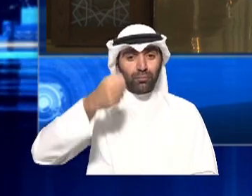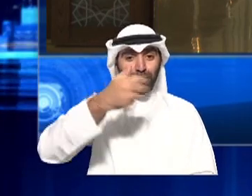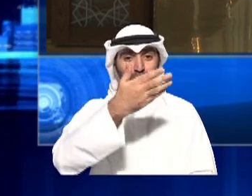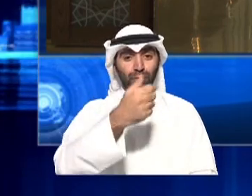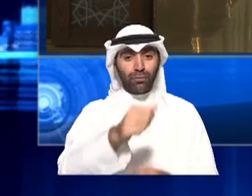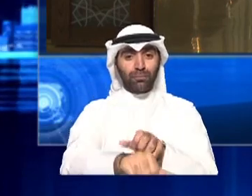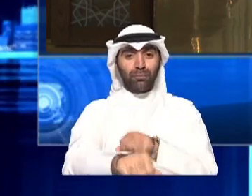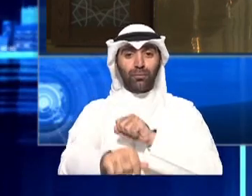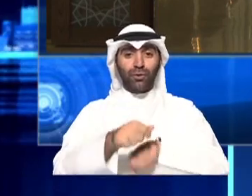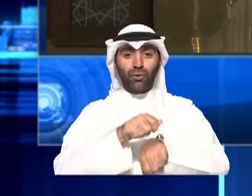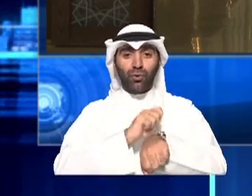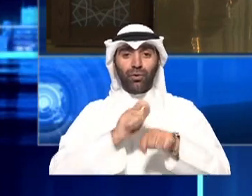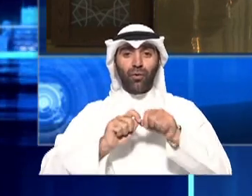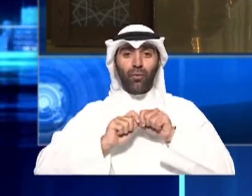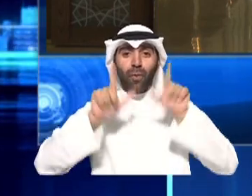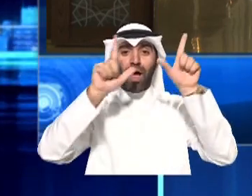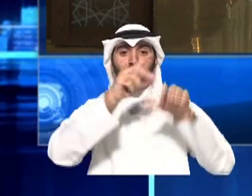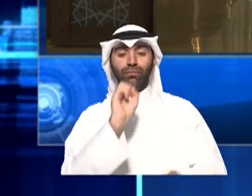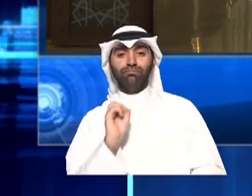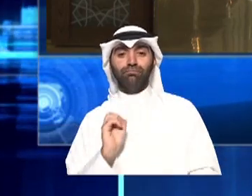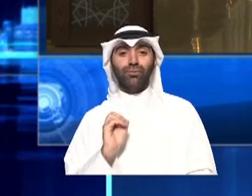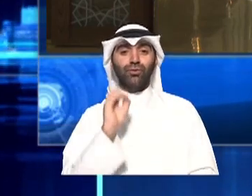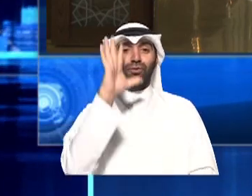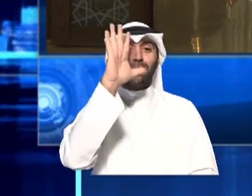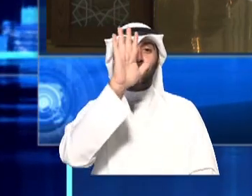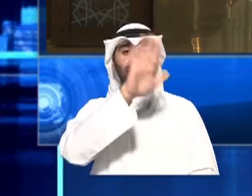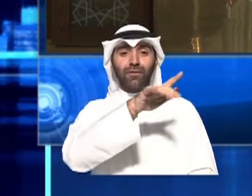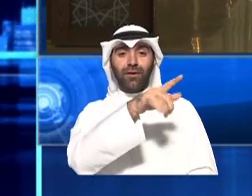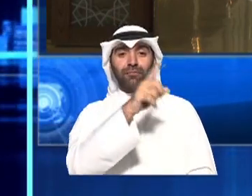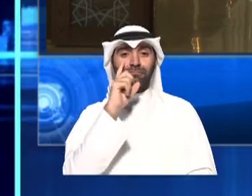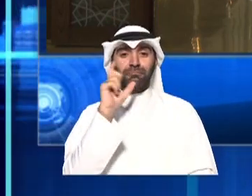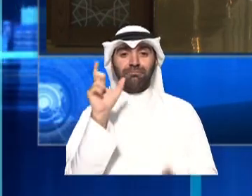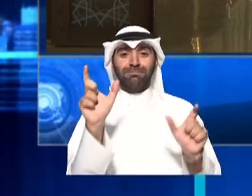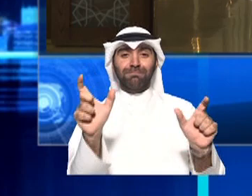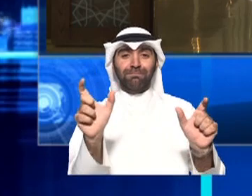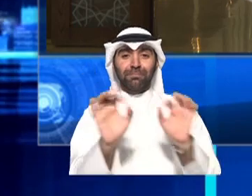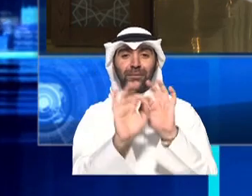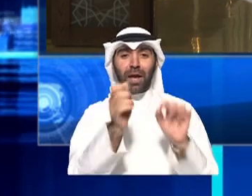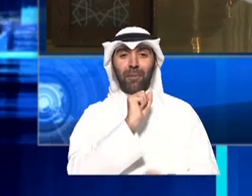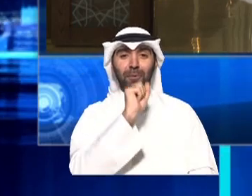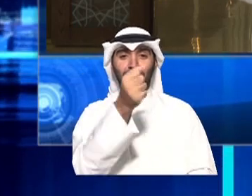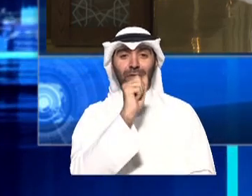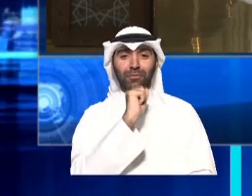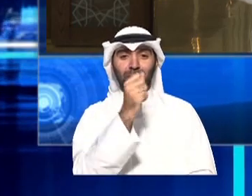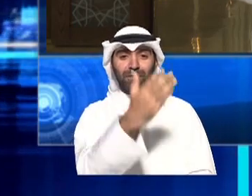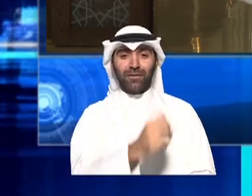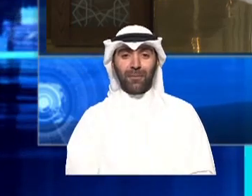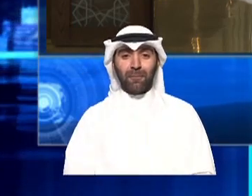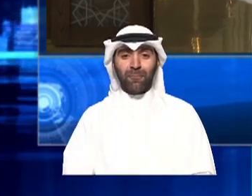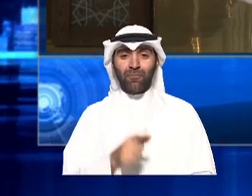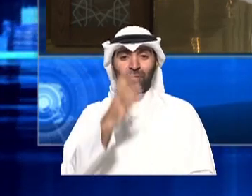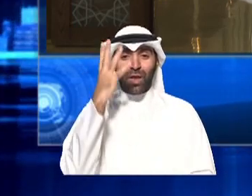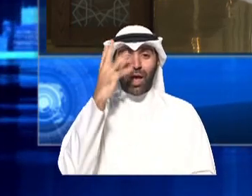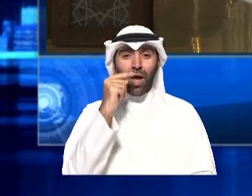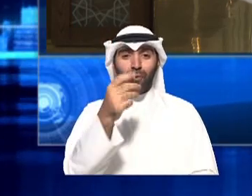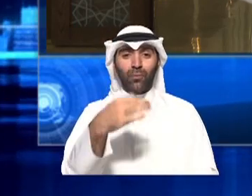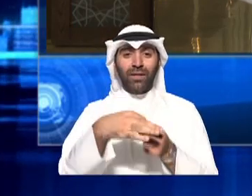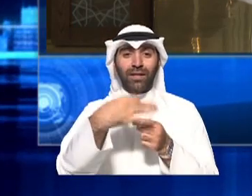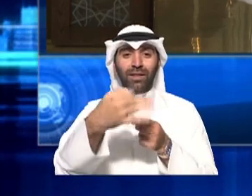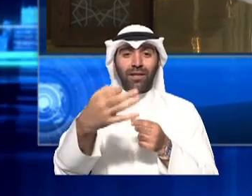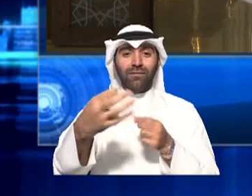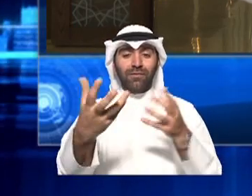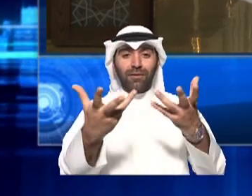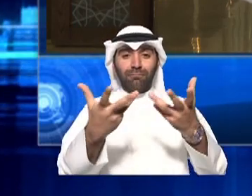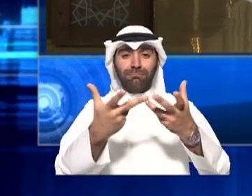الأحداث. نواف، هل لك أن تطلعنا على تفاصيل جلسة اليوم منذ البداية حتى نهايتها؟